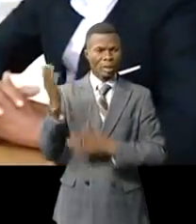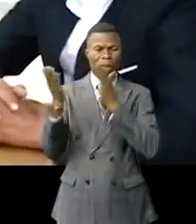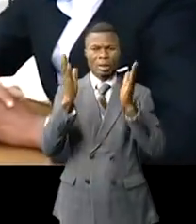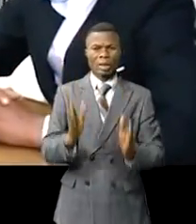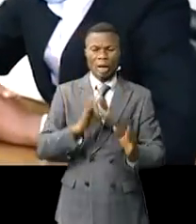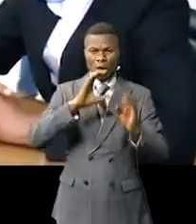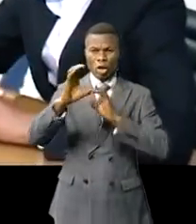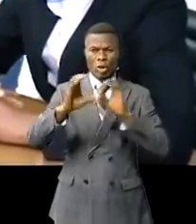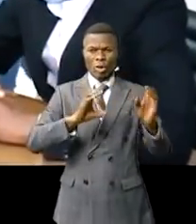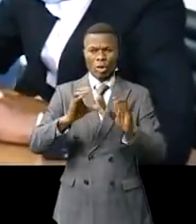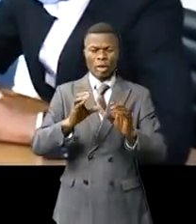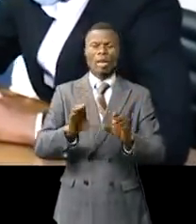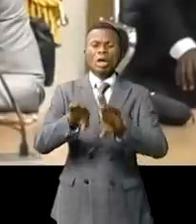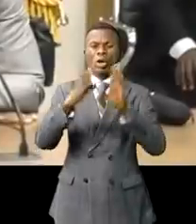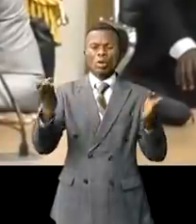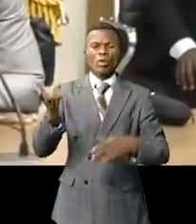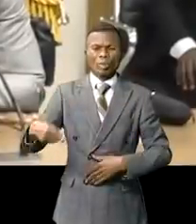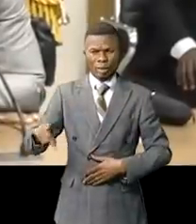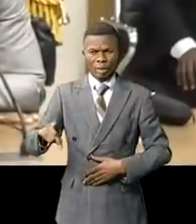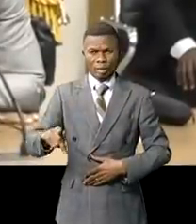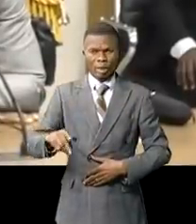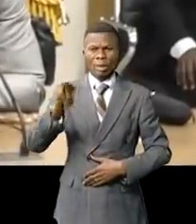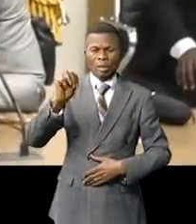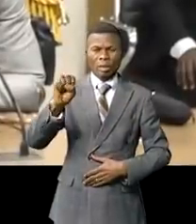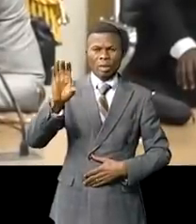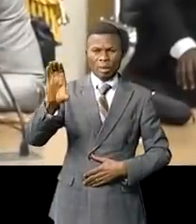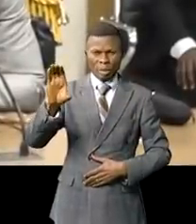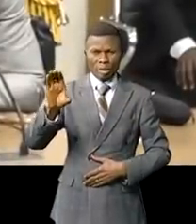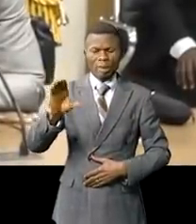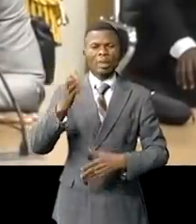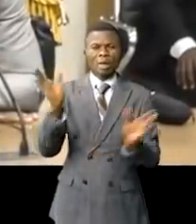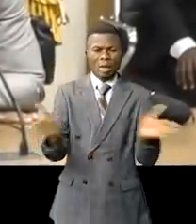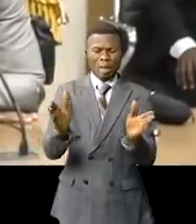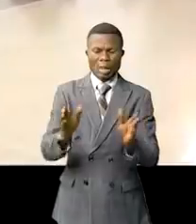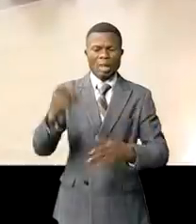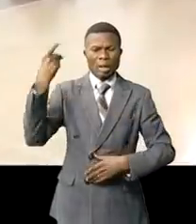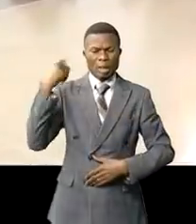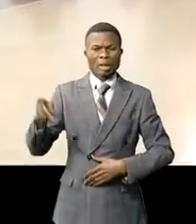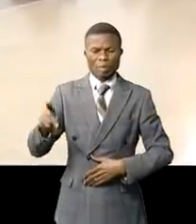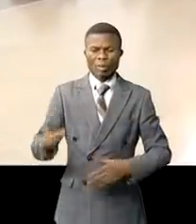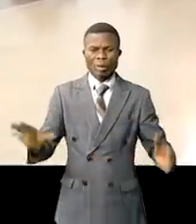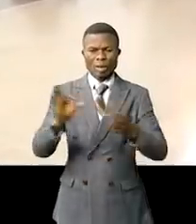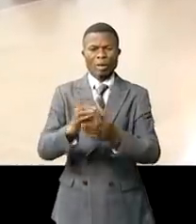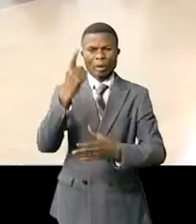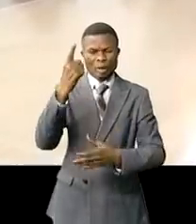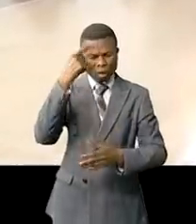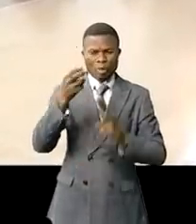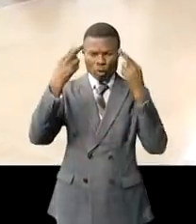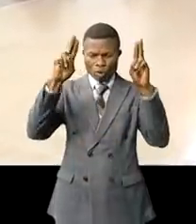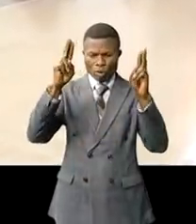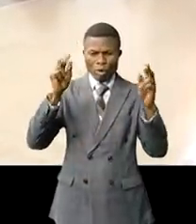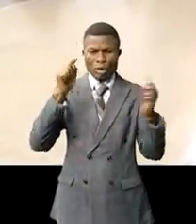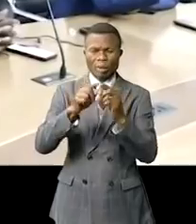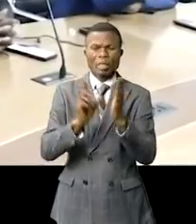Voies des Communications et des Enclavements. Marc Ekila exhorte ses hôtes à l'unité pour atteindre les objectifs